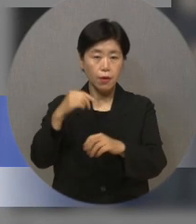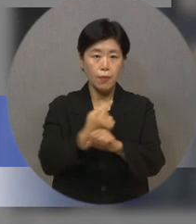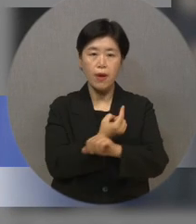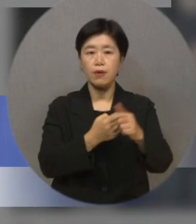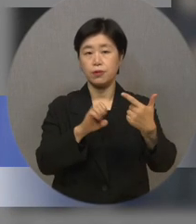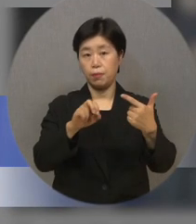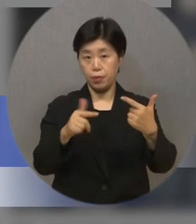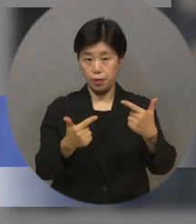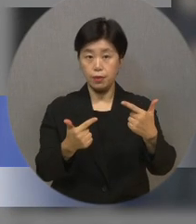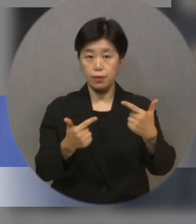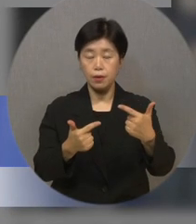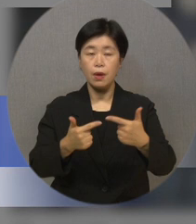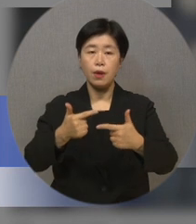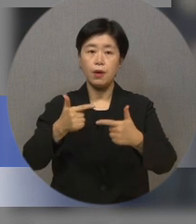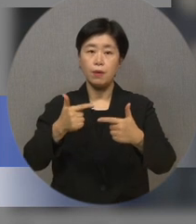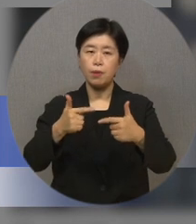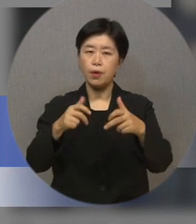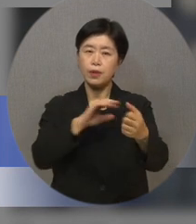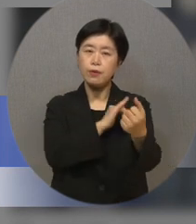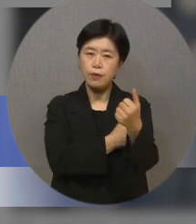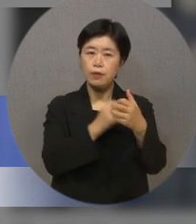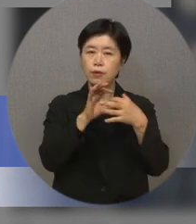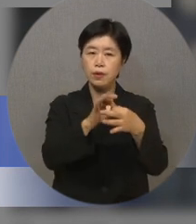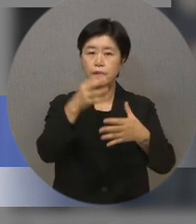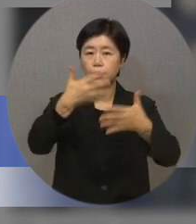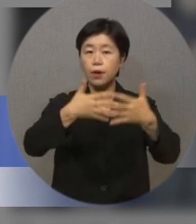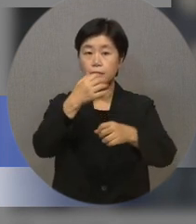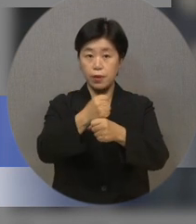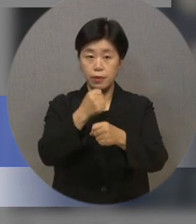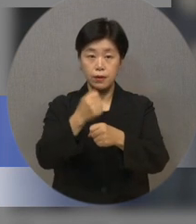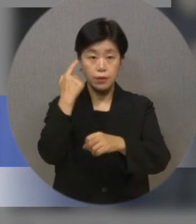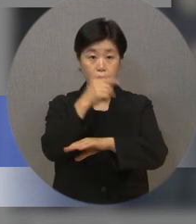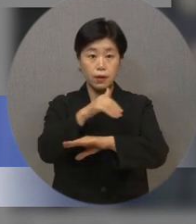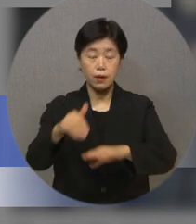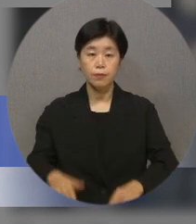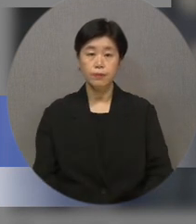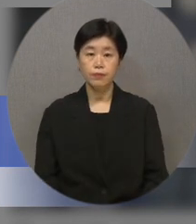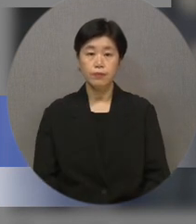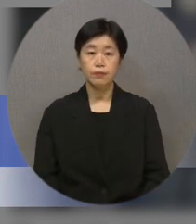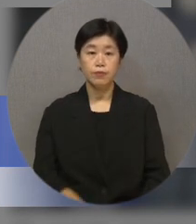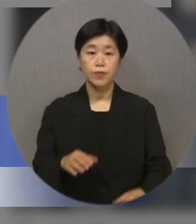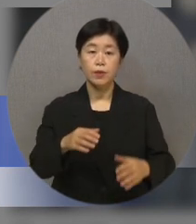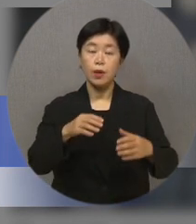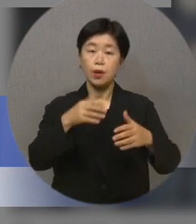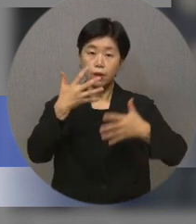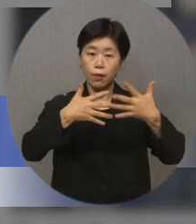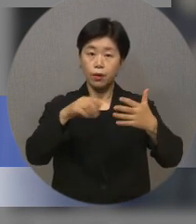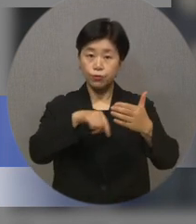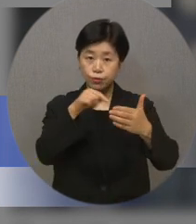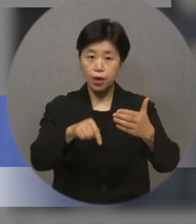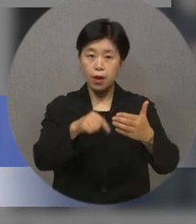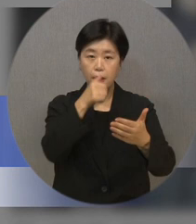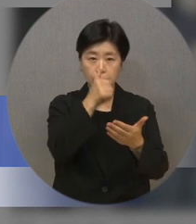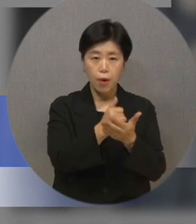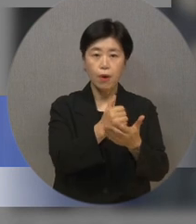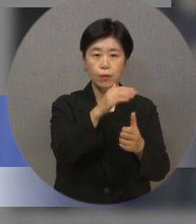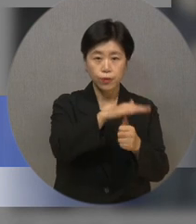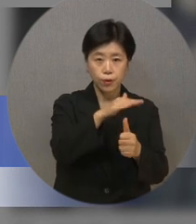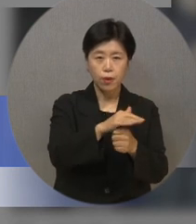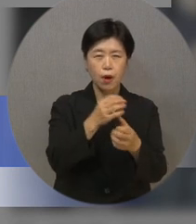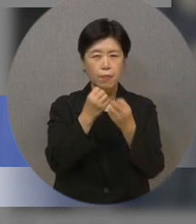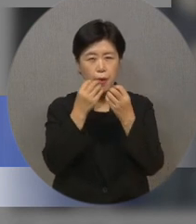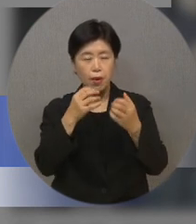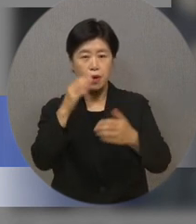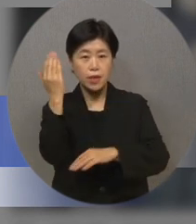배 프리 버전으로 제작될 예정이라고 말했습니다 한편 완성된 영화 중 범죄소년 별별 이야기 어떤